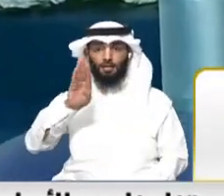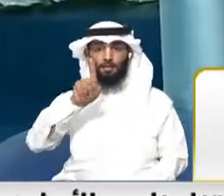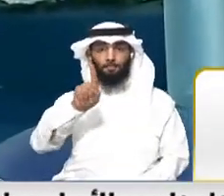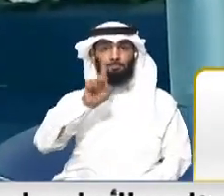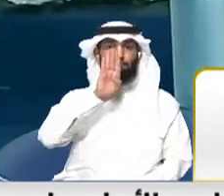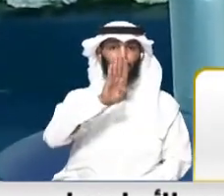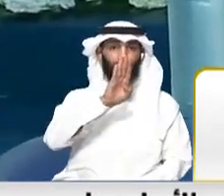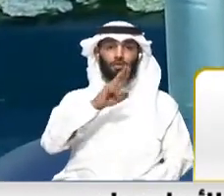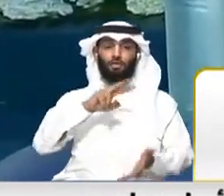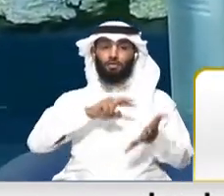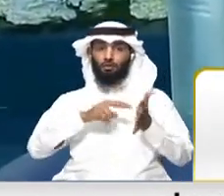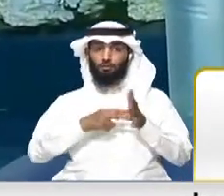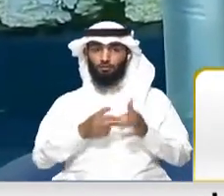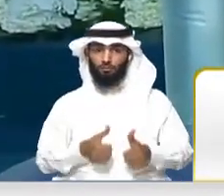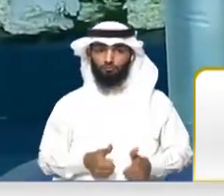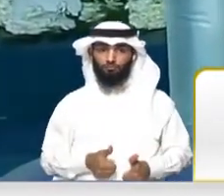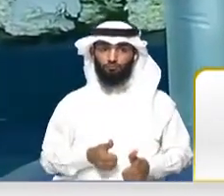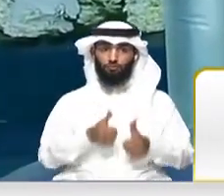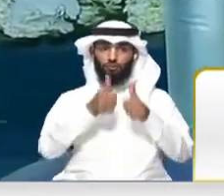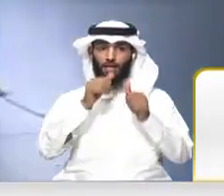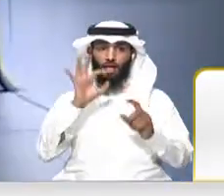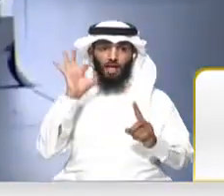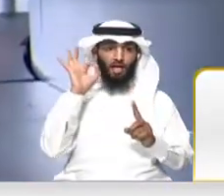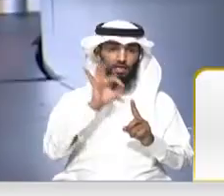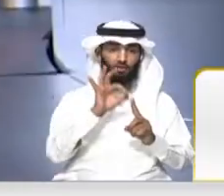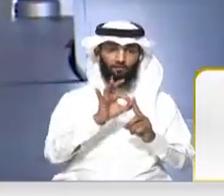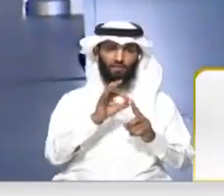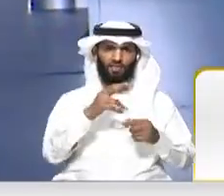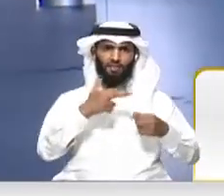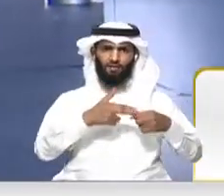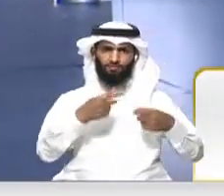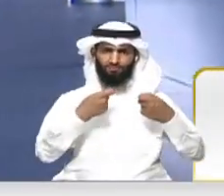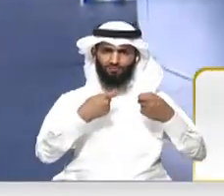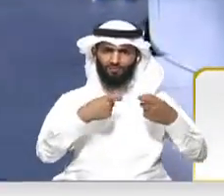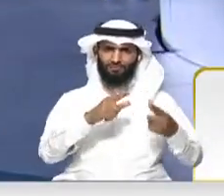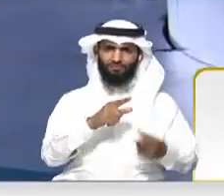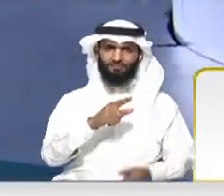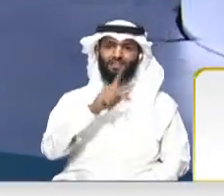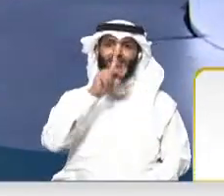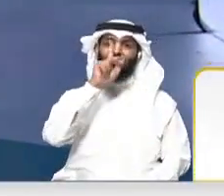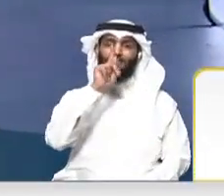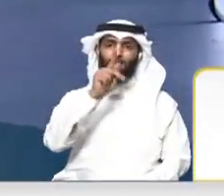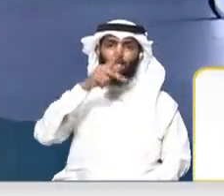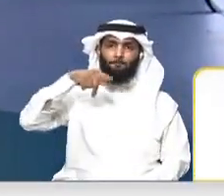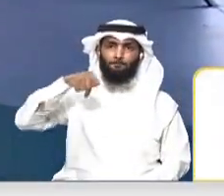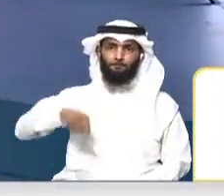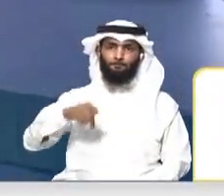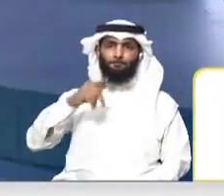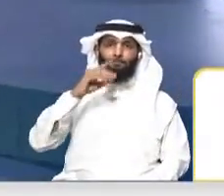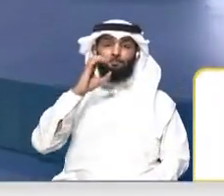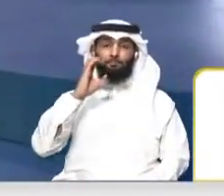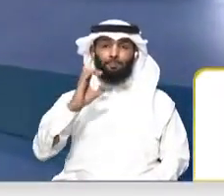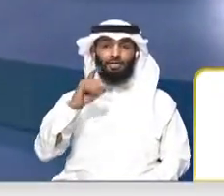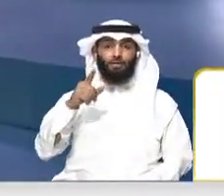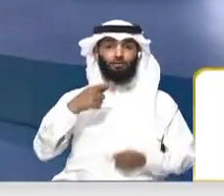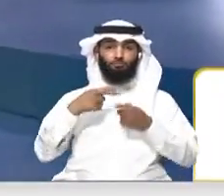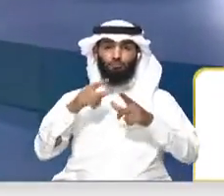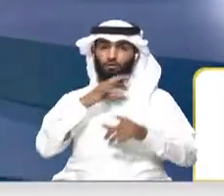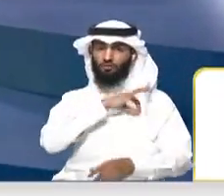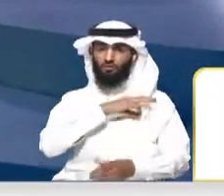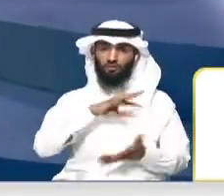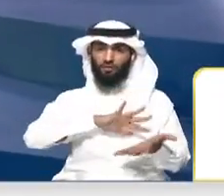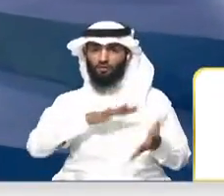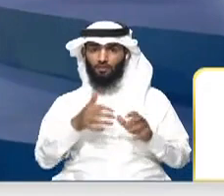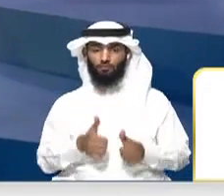اكبر مجمع لوحده ازاله الكبريت من الزيت المخلف في العالم بحيث صممت المصفات لتنتج مشتقات النفطيه